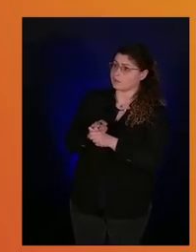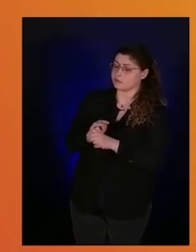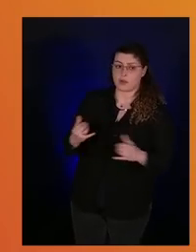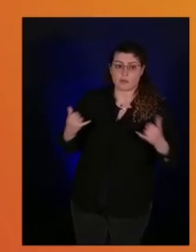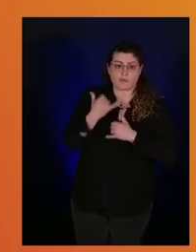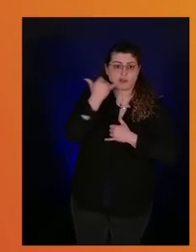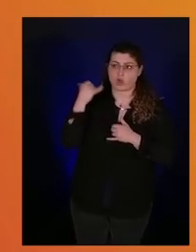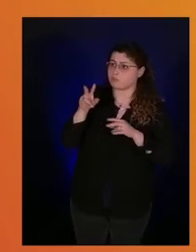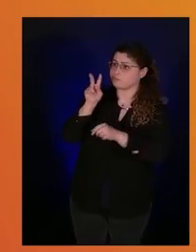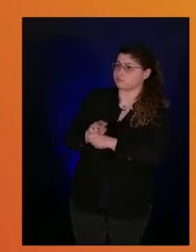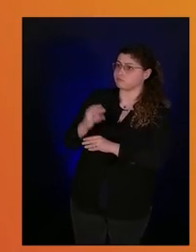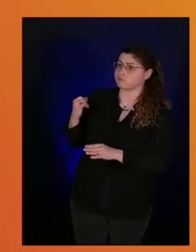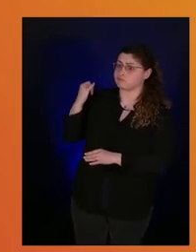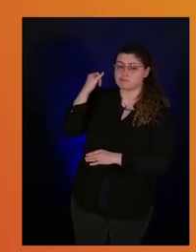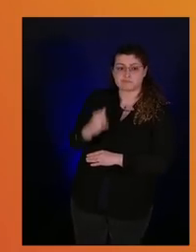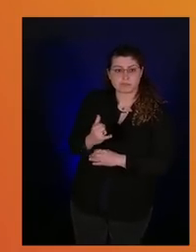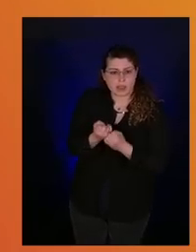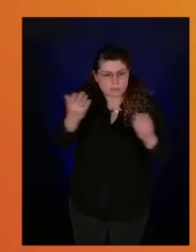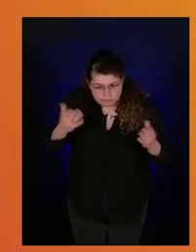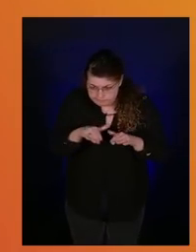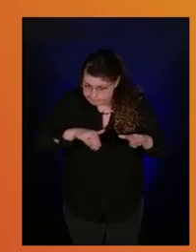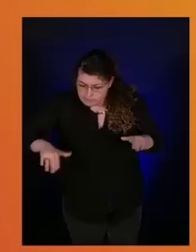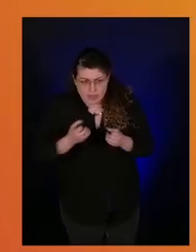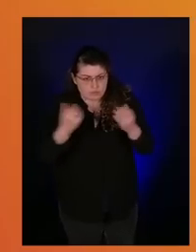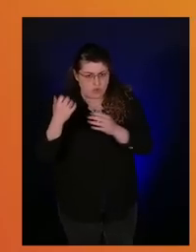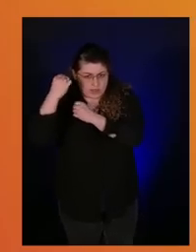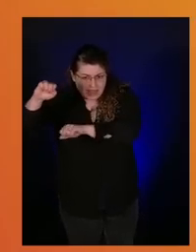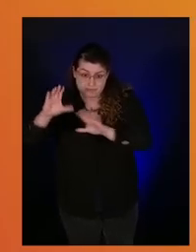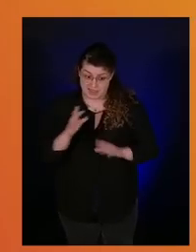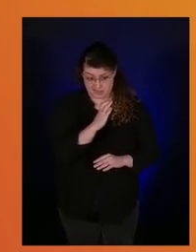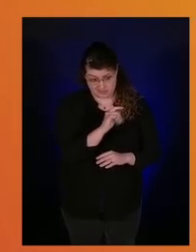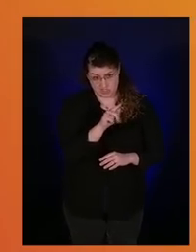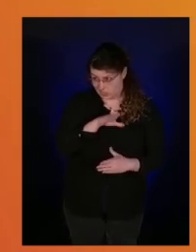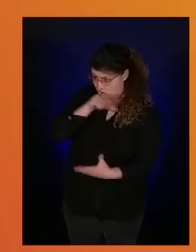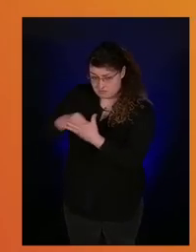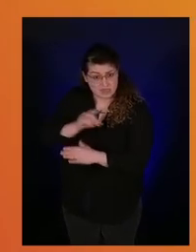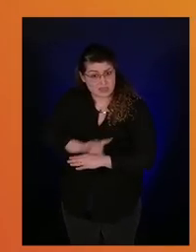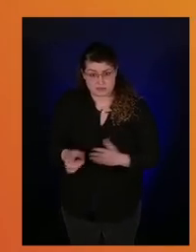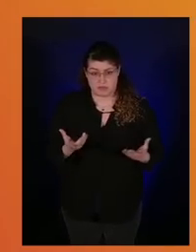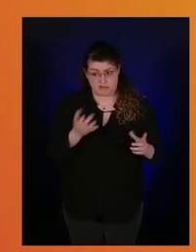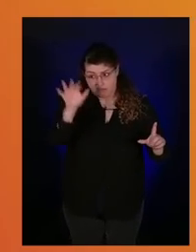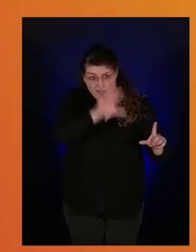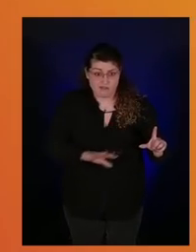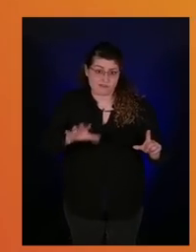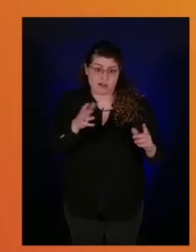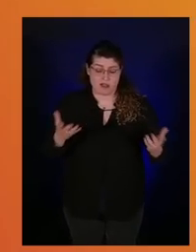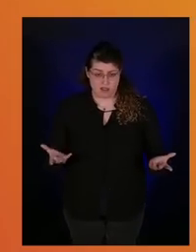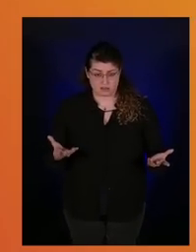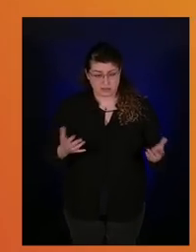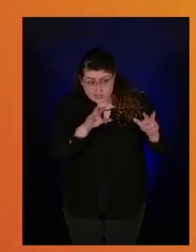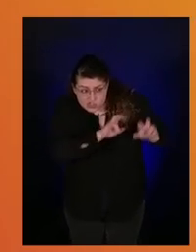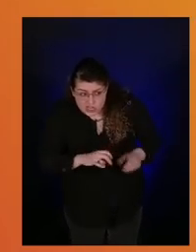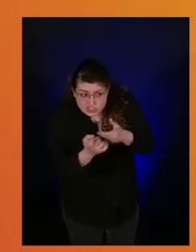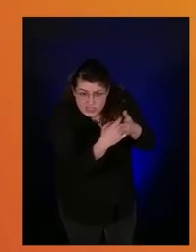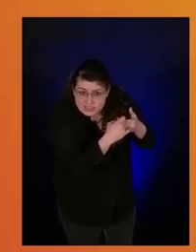jaunes. Depuis, un certain nombre de grèves se sont organisées sans la CGT à travers le pays. Rechercher l'unité syndicale ne se fera